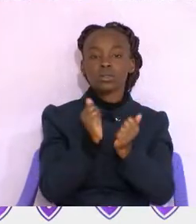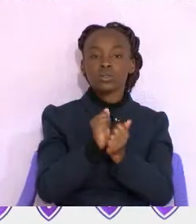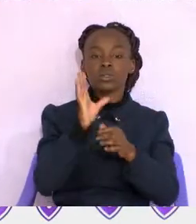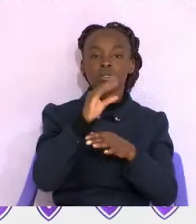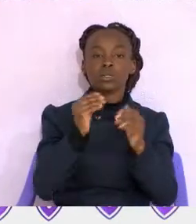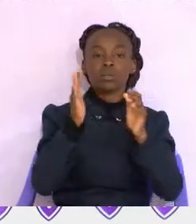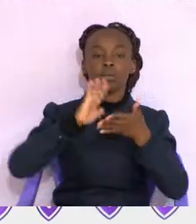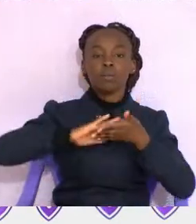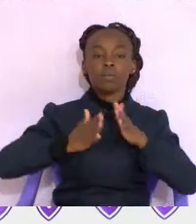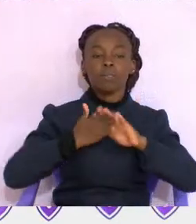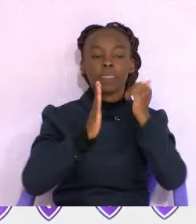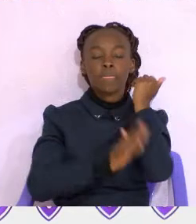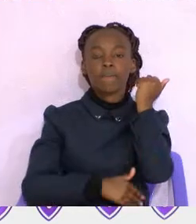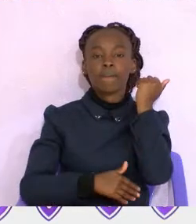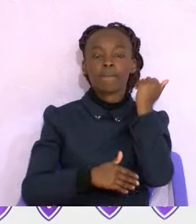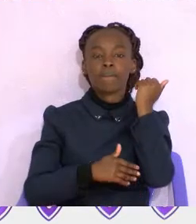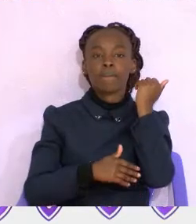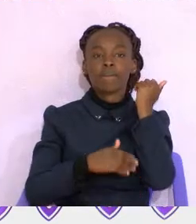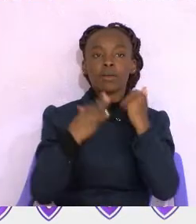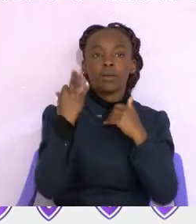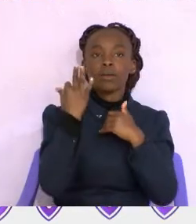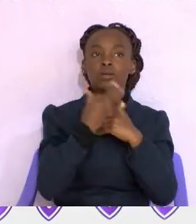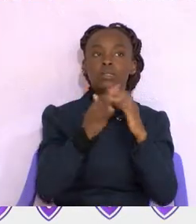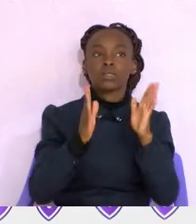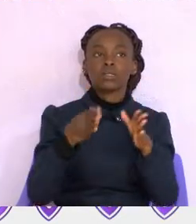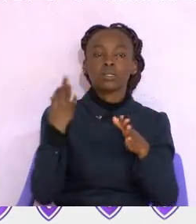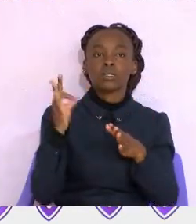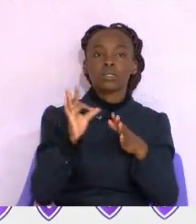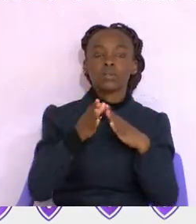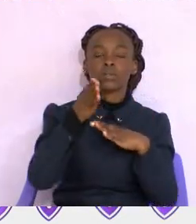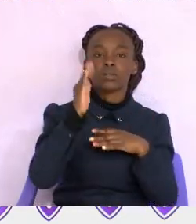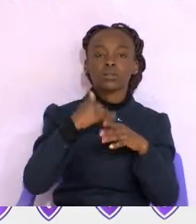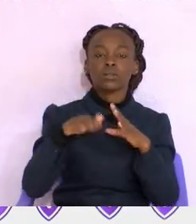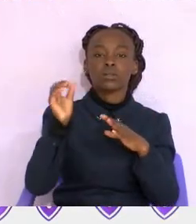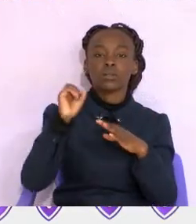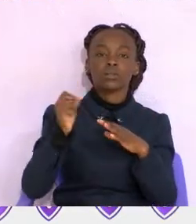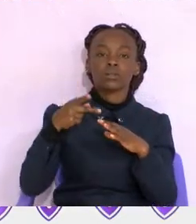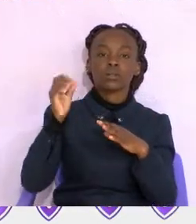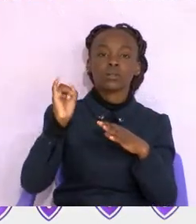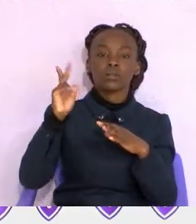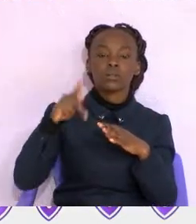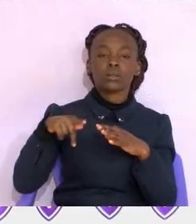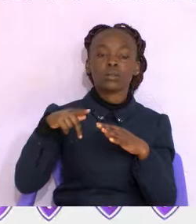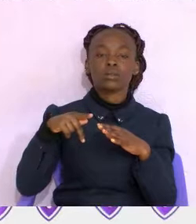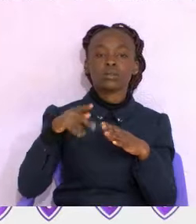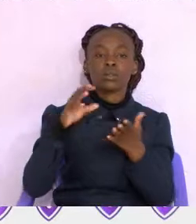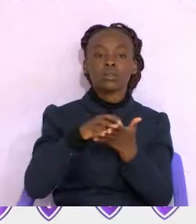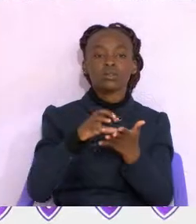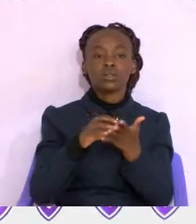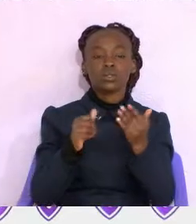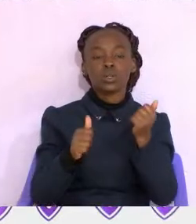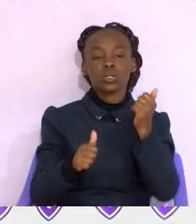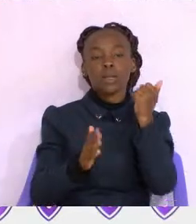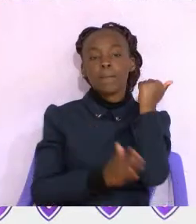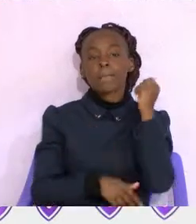ninaangalia, japokuwa kulikuwa na mtumishi sasa kwa meli, hali ilikuwa inaendelea kuzoroteka. Na hali yao wapendwa ilifika wakati ile